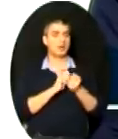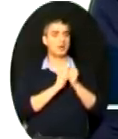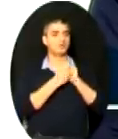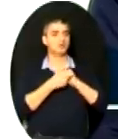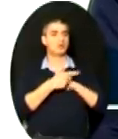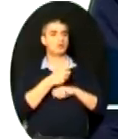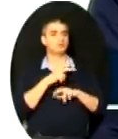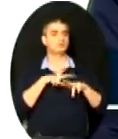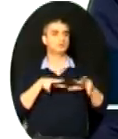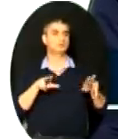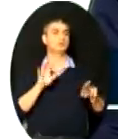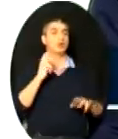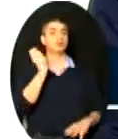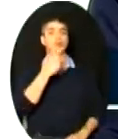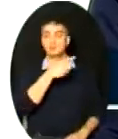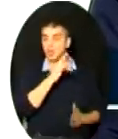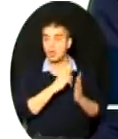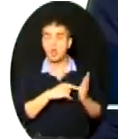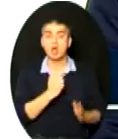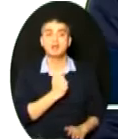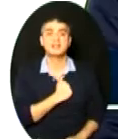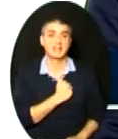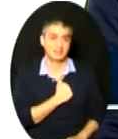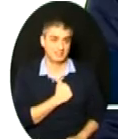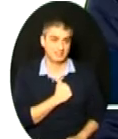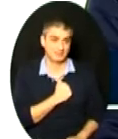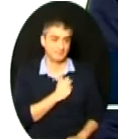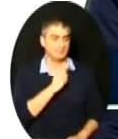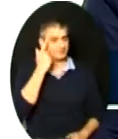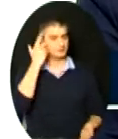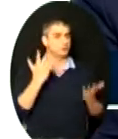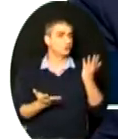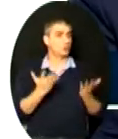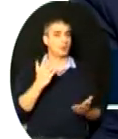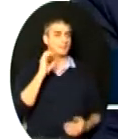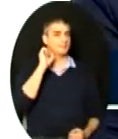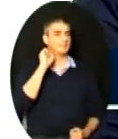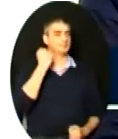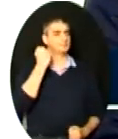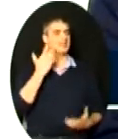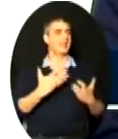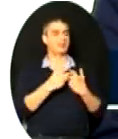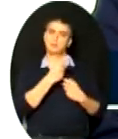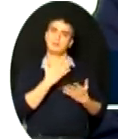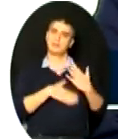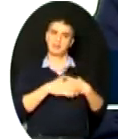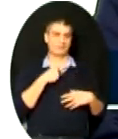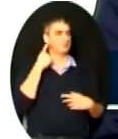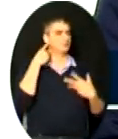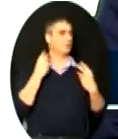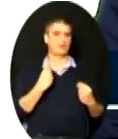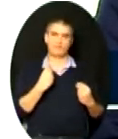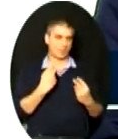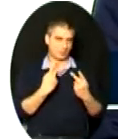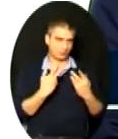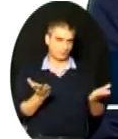את הסטטוס קוו של שבת, הוא חוק דתי, והשיקולים הסוציאליים הם נחמדים, הם נשמעים טוב, הם לא